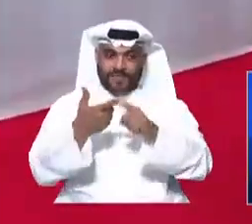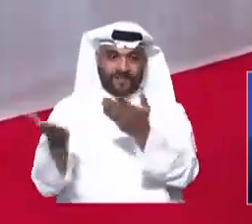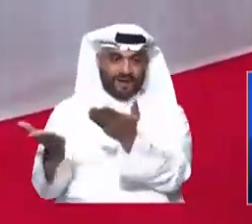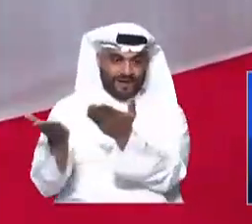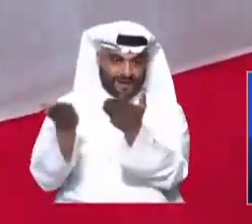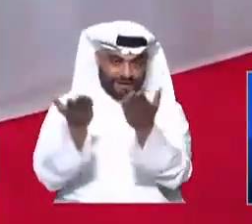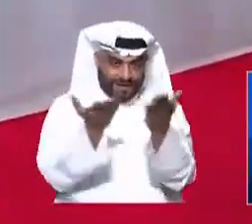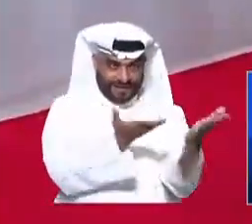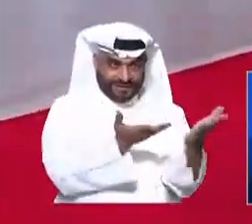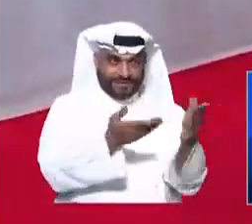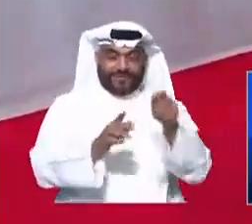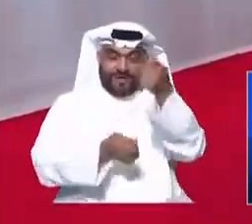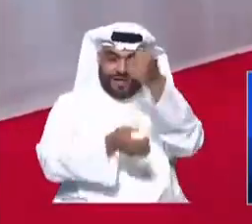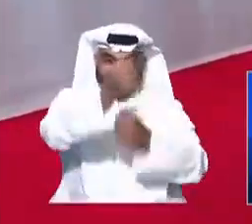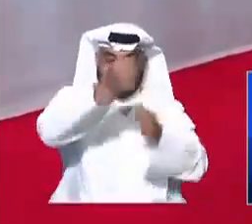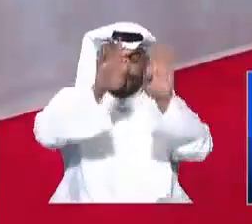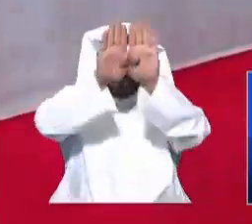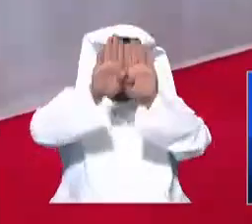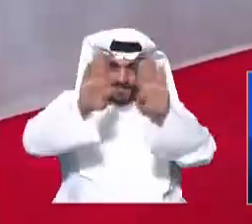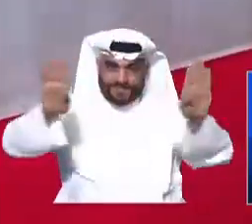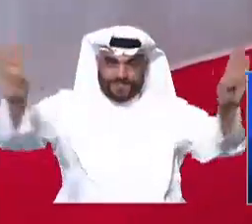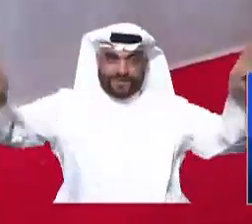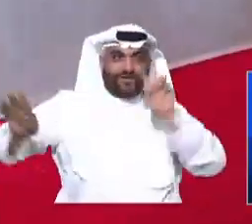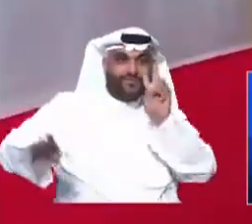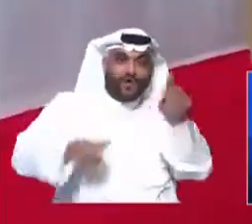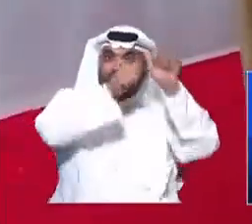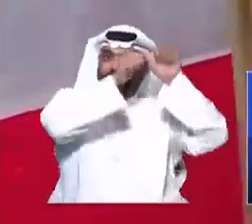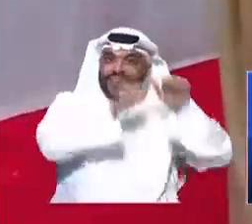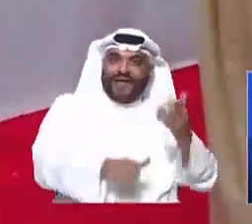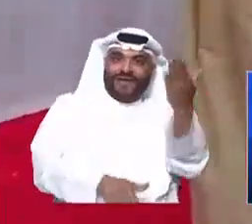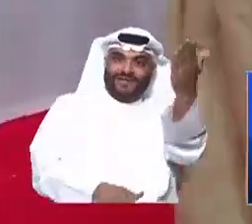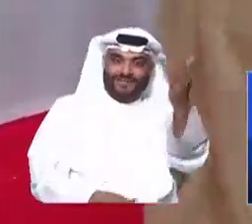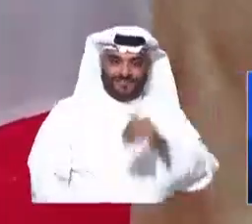سموه بإزاحة الستار عن اللوحة التذكارية.